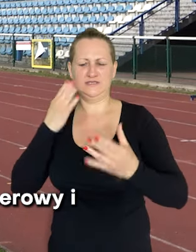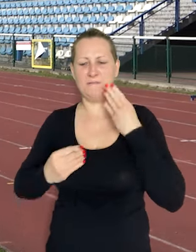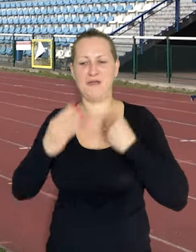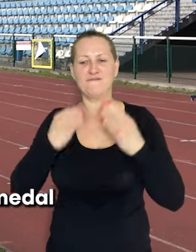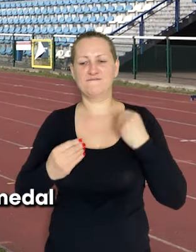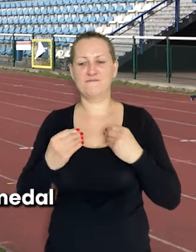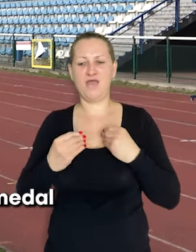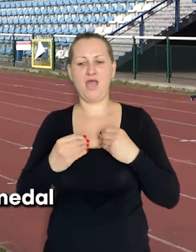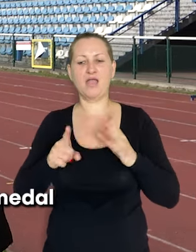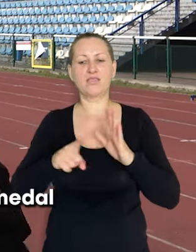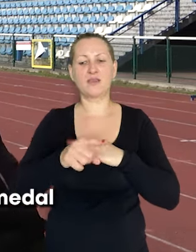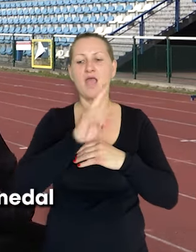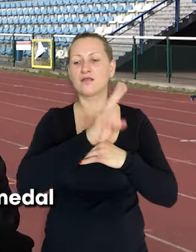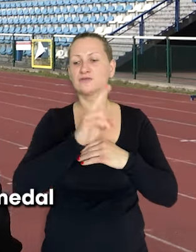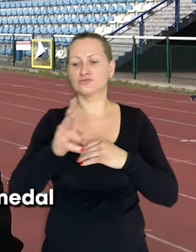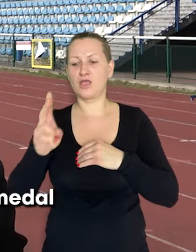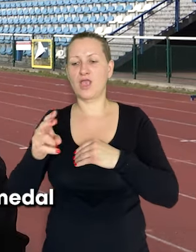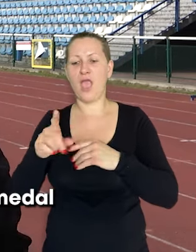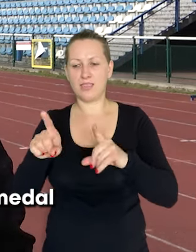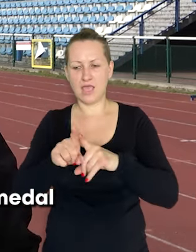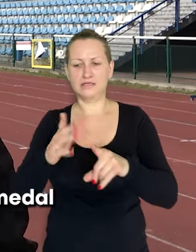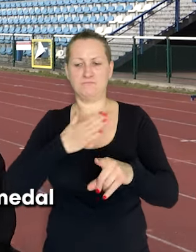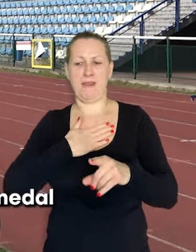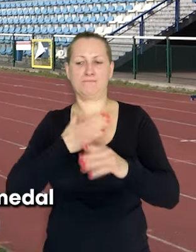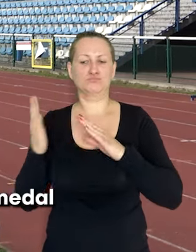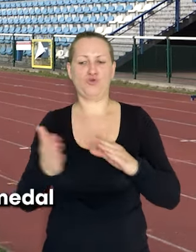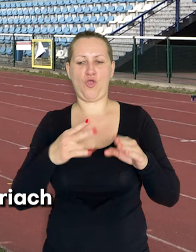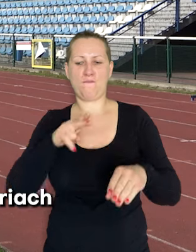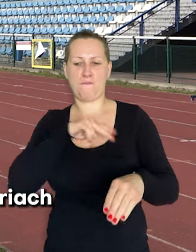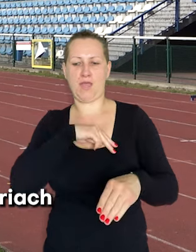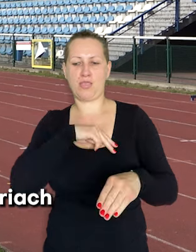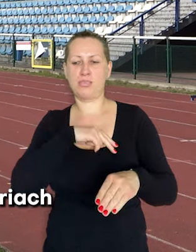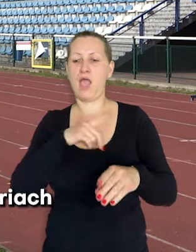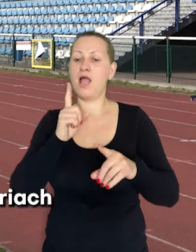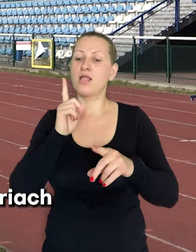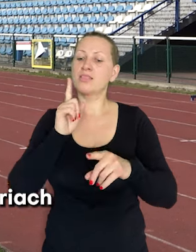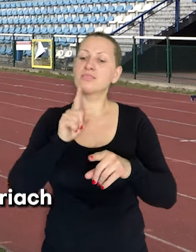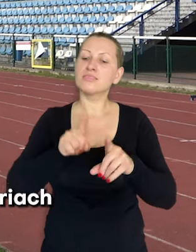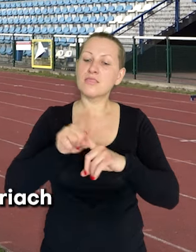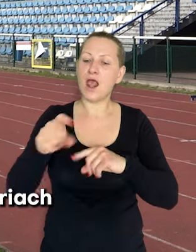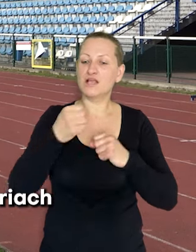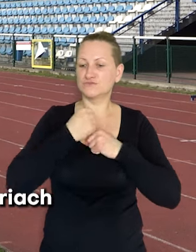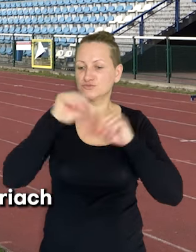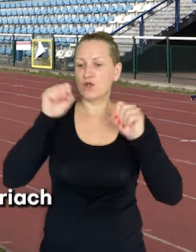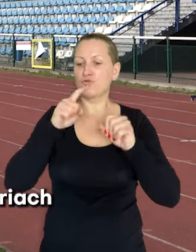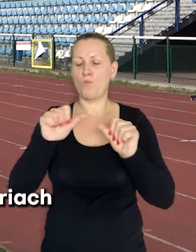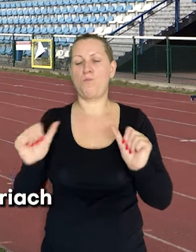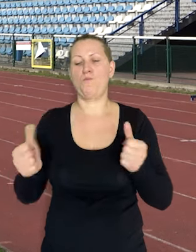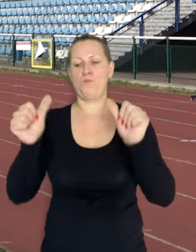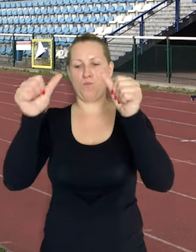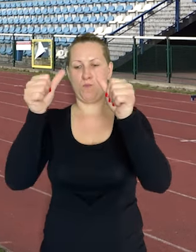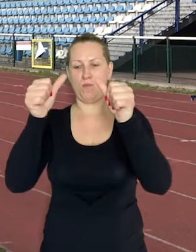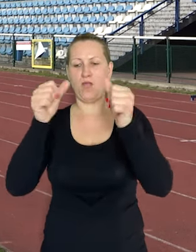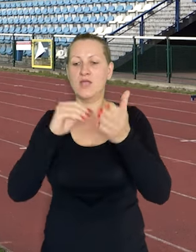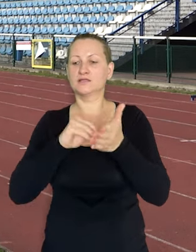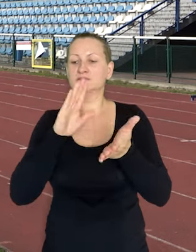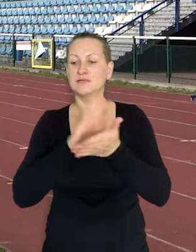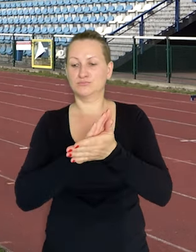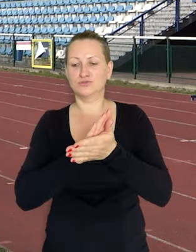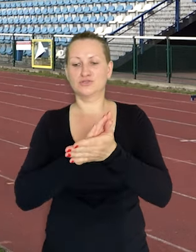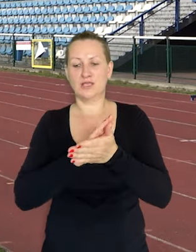atrakcji. A dla każdego uczestnika przygotowaliśmy medal okolicznościowy, a dla zwycięzców w poszczególnych kategoriach puchar. Zapisy odbywają